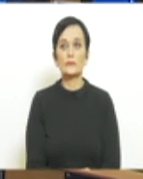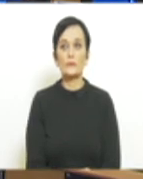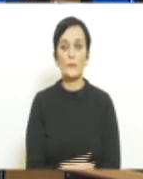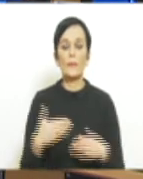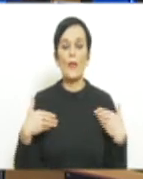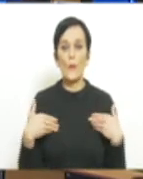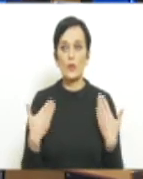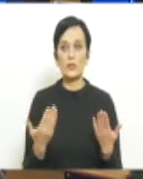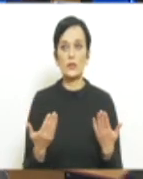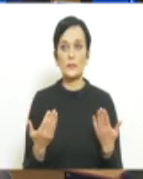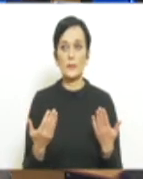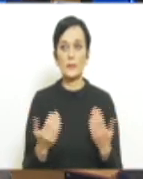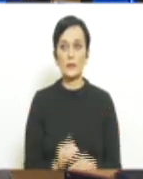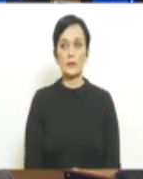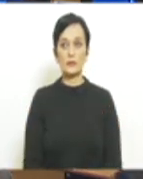მოგესალმებით.